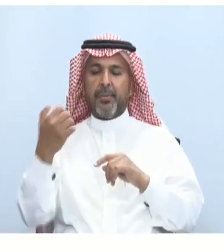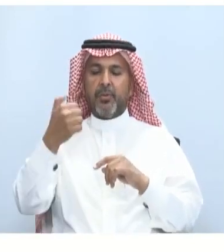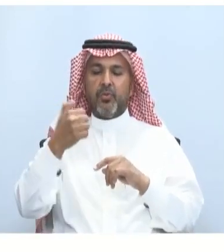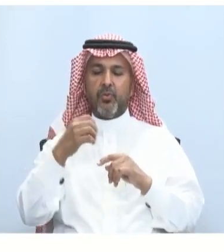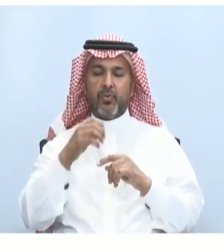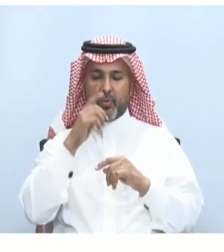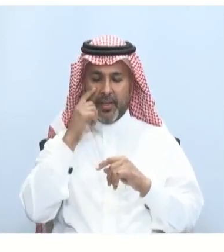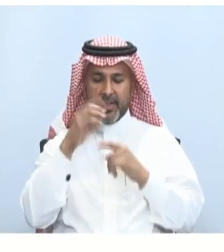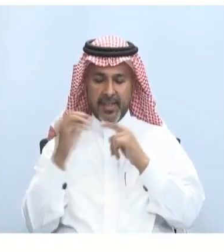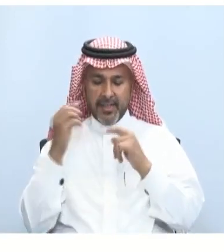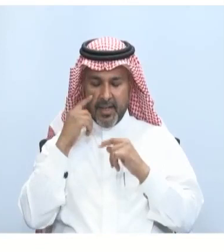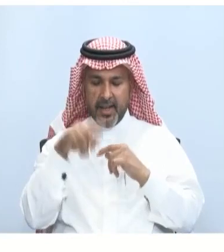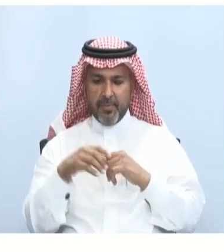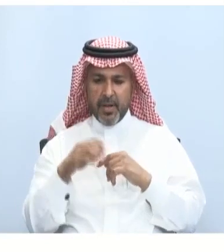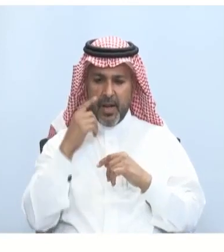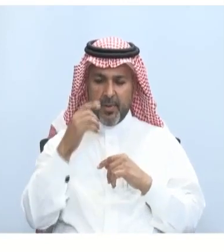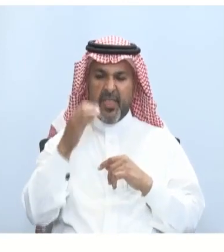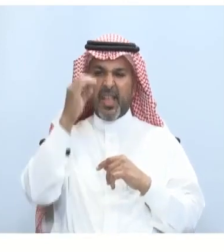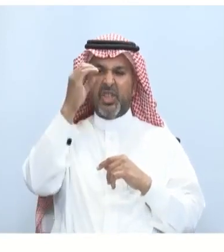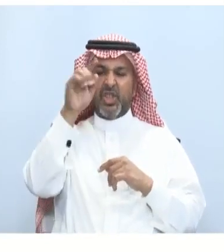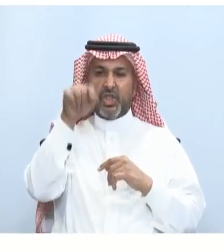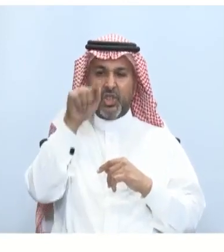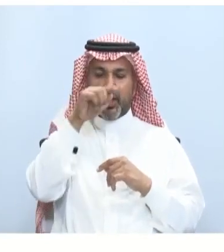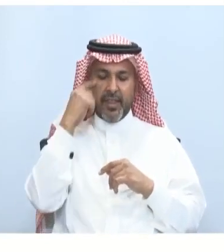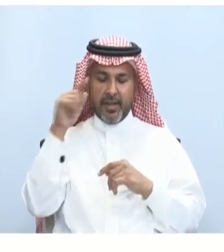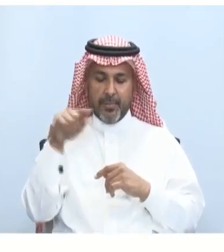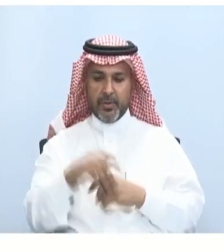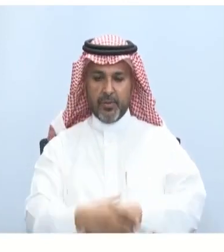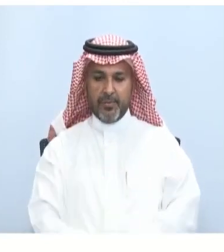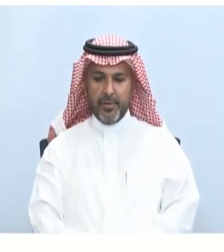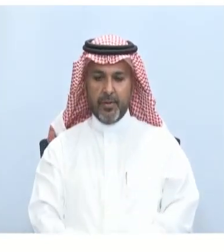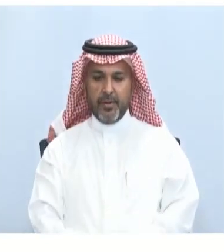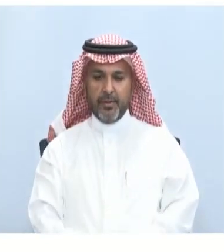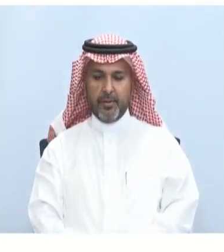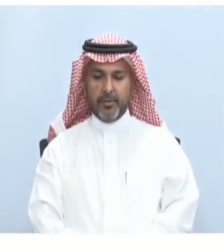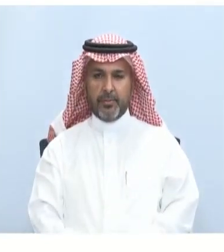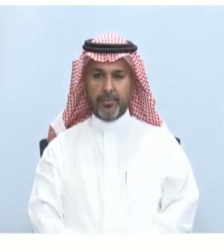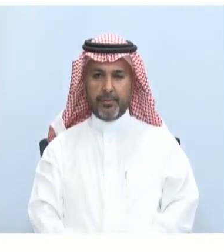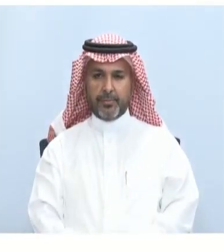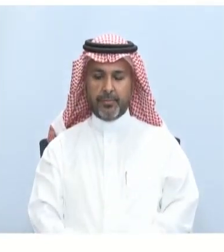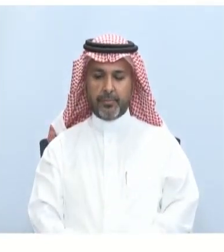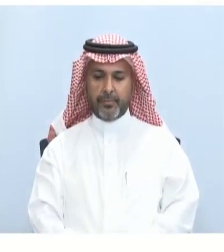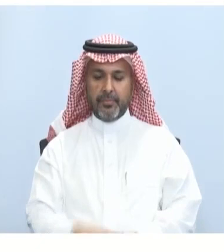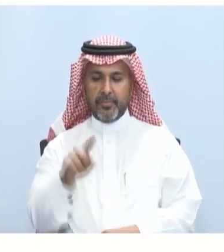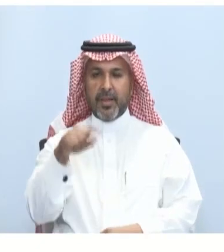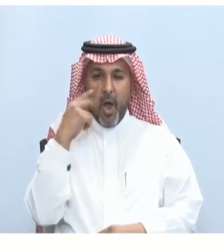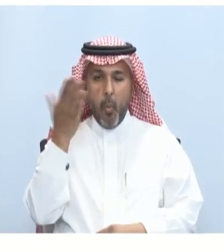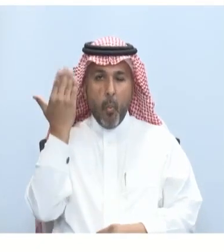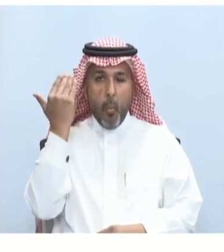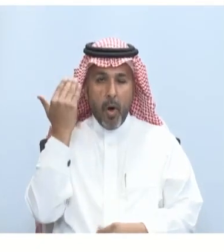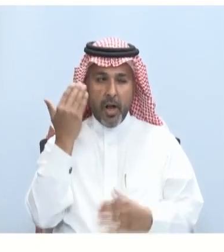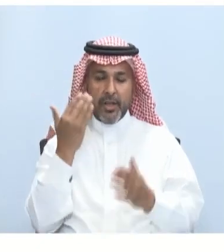معادله تربيعيه ناخذ الجذر التربيعي للطرفين في فتره سابقه كنا نقول ليس لها